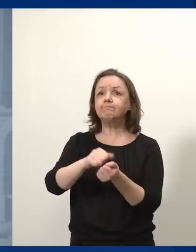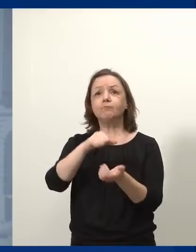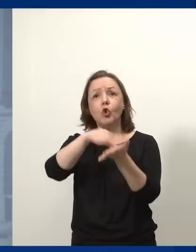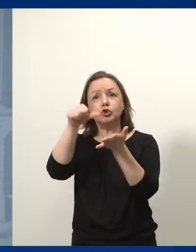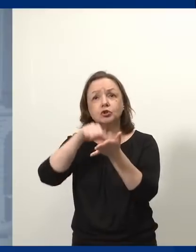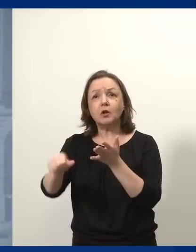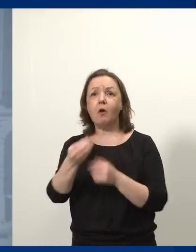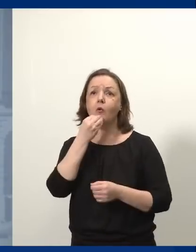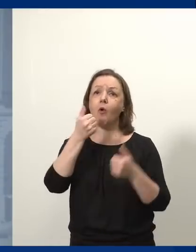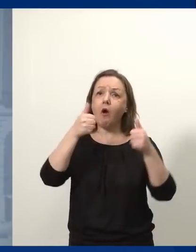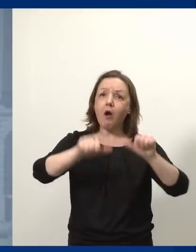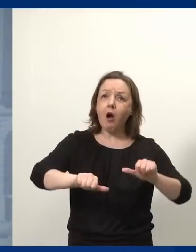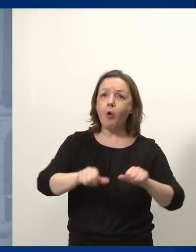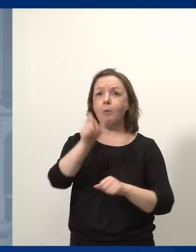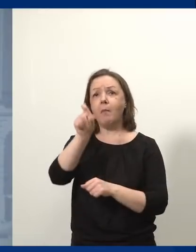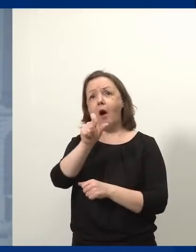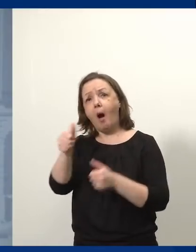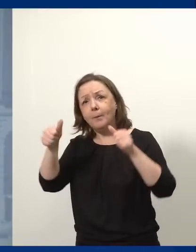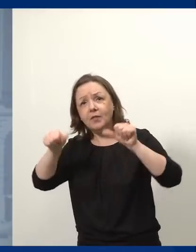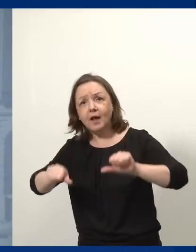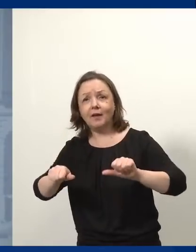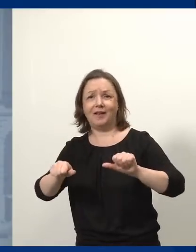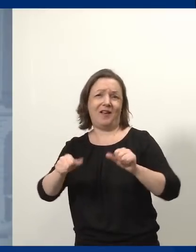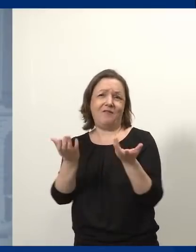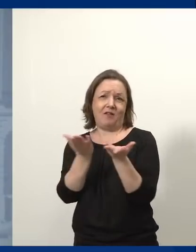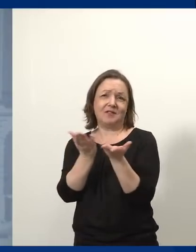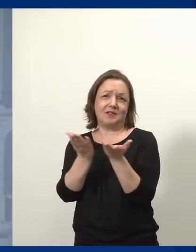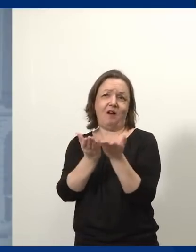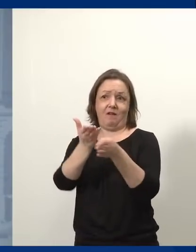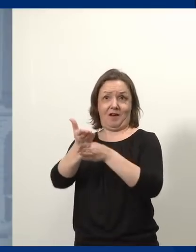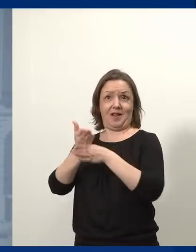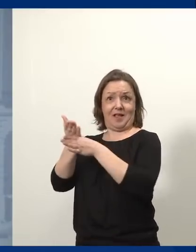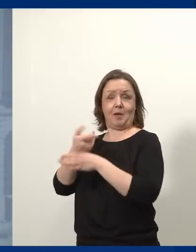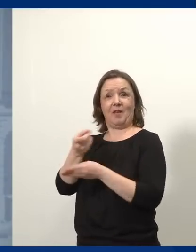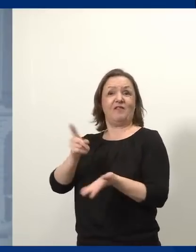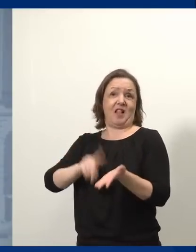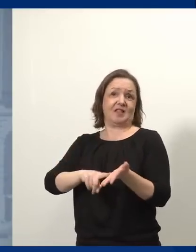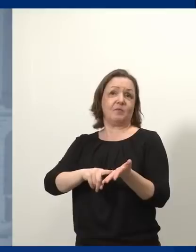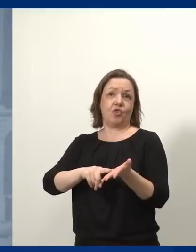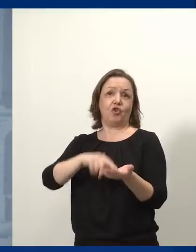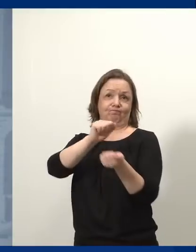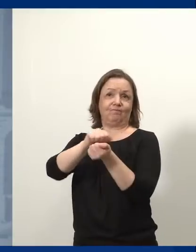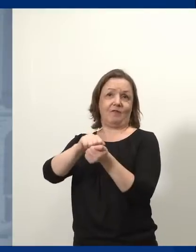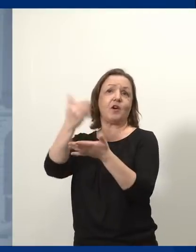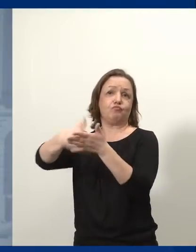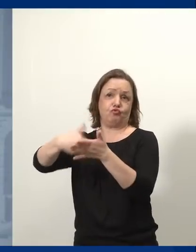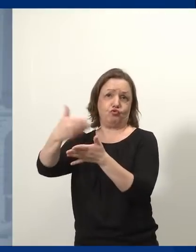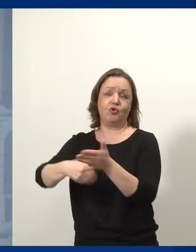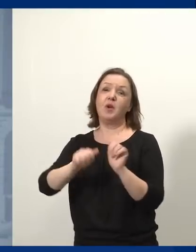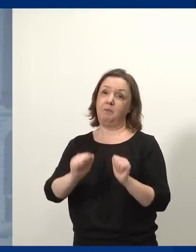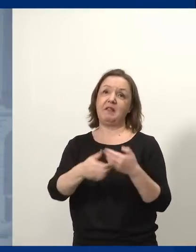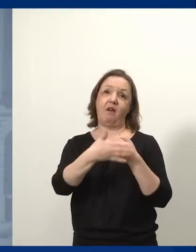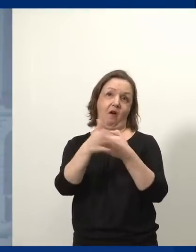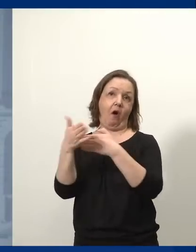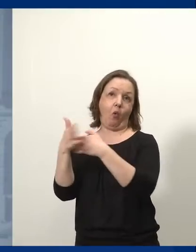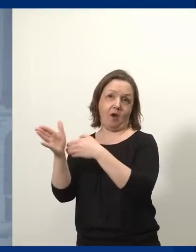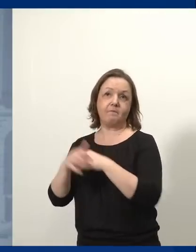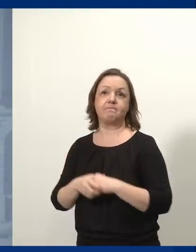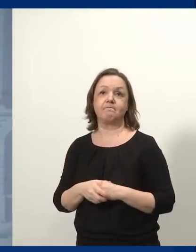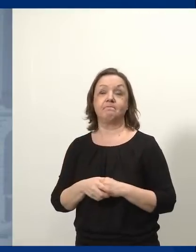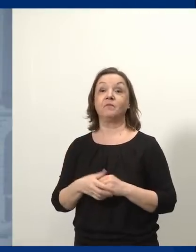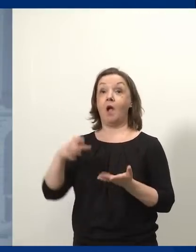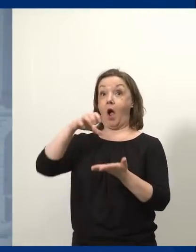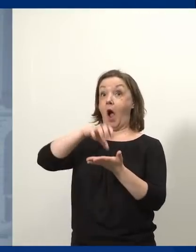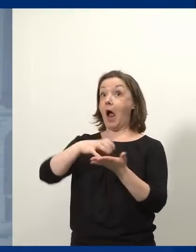ruokakaupassa, apteekissa, muissa sellaisissa liikkeissä, joissa myydään välttämättömiä tavaroita. Ja tältä osin hallitus